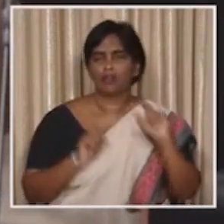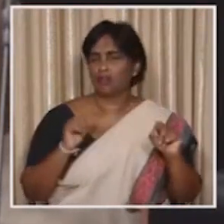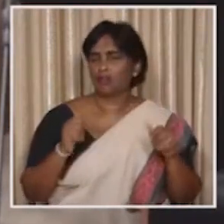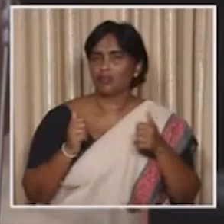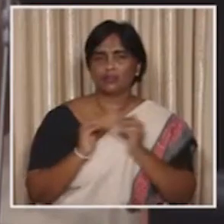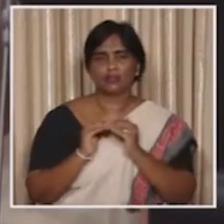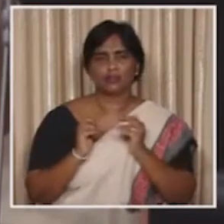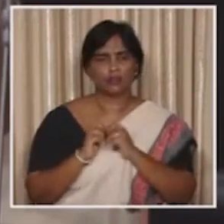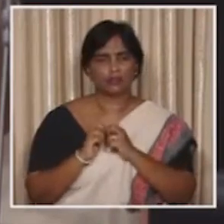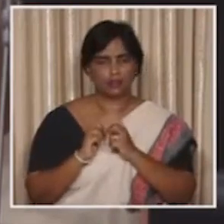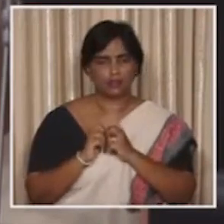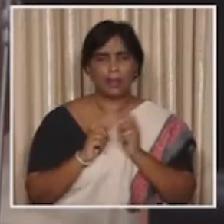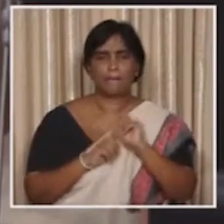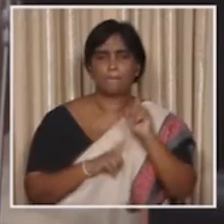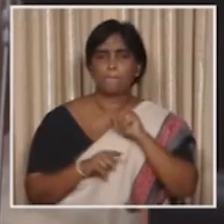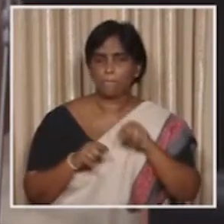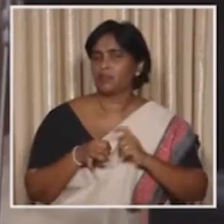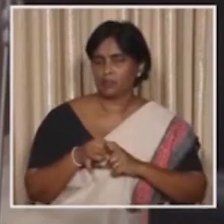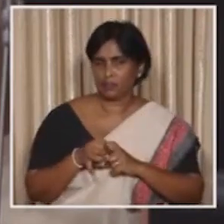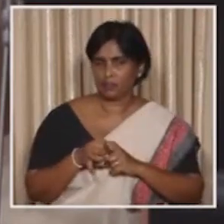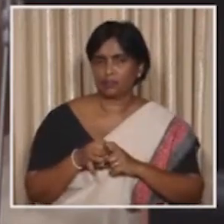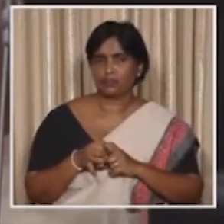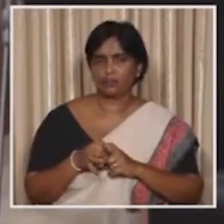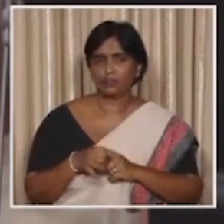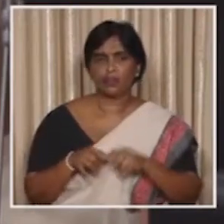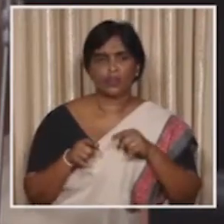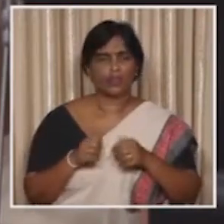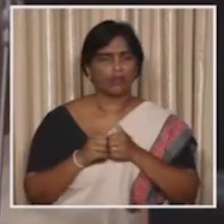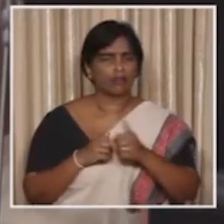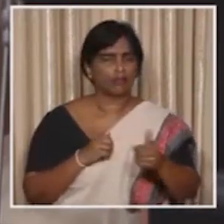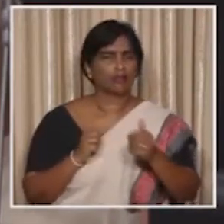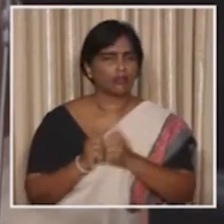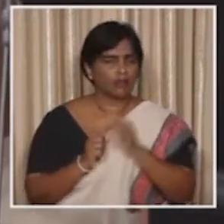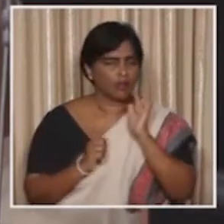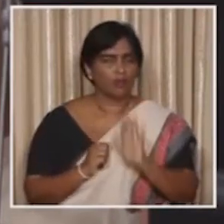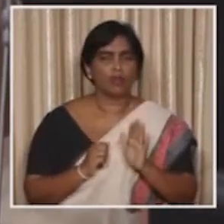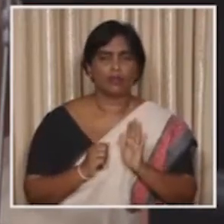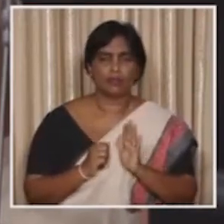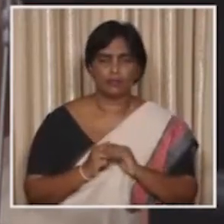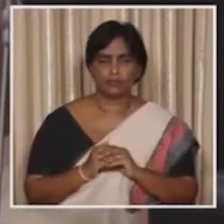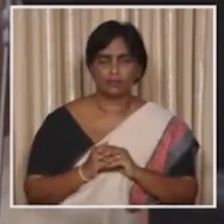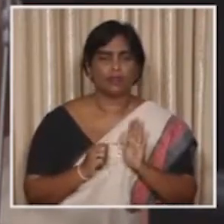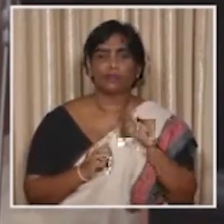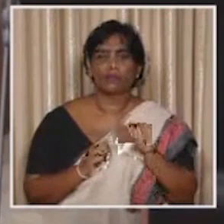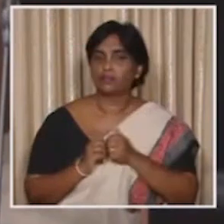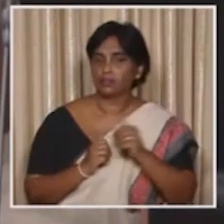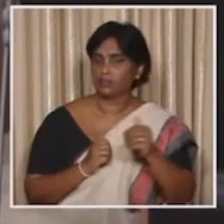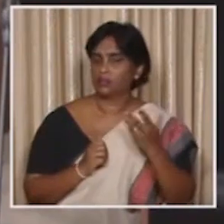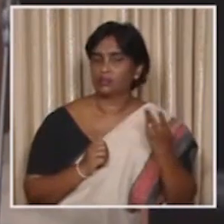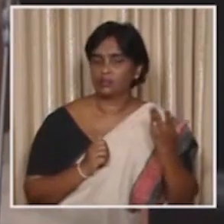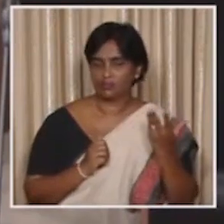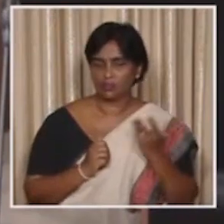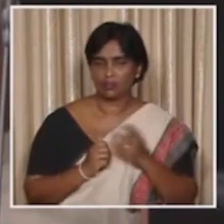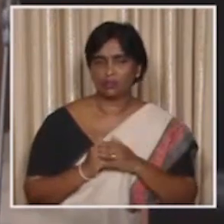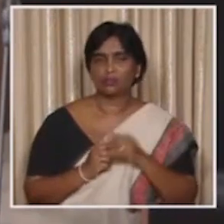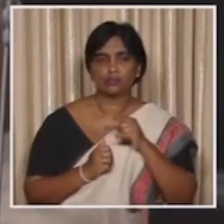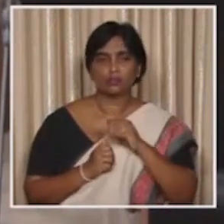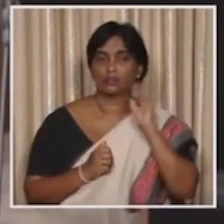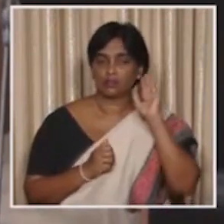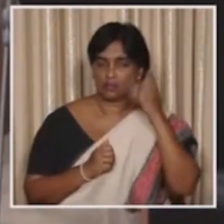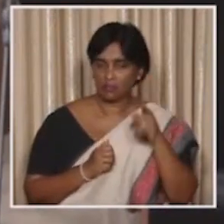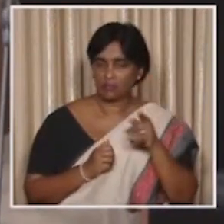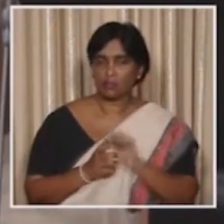ගැන ප්‍රශ්නයක් තියෙනවා පාර්ලිමේන්තුවේ අපි ප්‍රශ්න කරනවා. මේ වැඩේ කටුත්ත කරන්න ඕනේ. ඒක සිදු වෙන්නේ නැහැ. ඒකයි